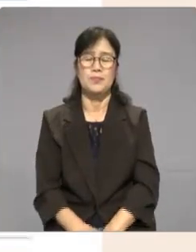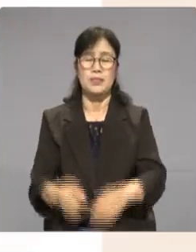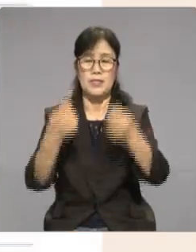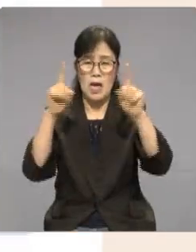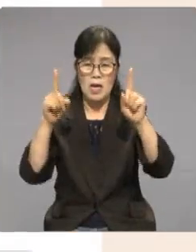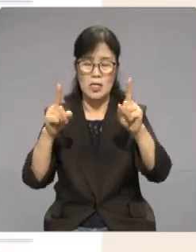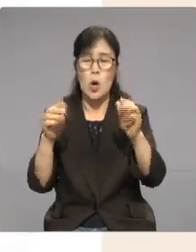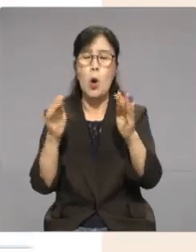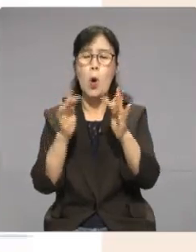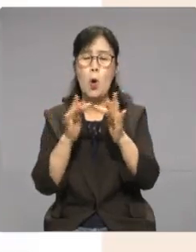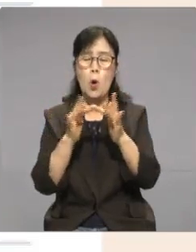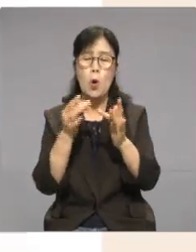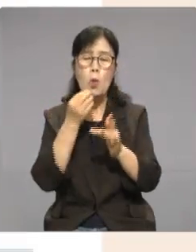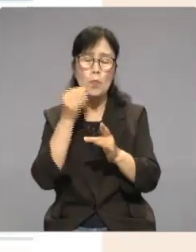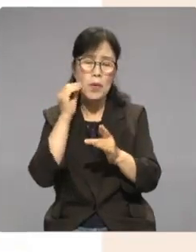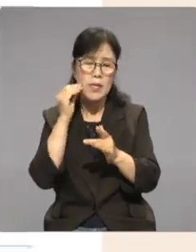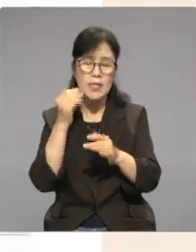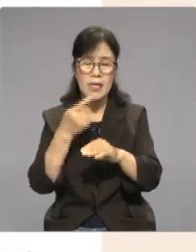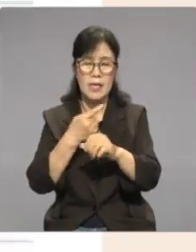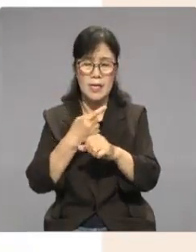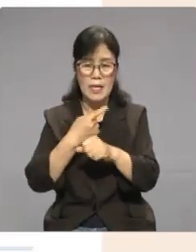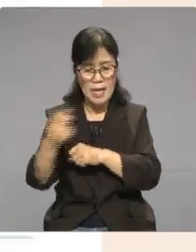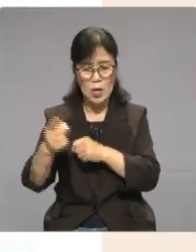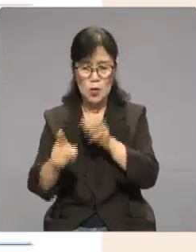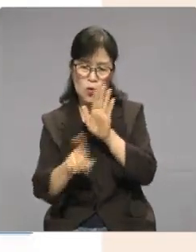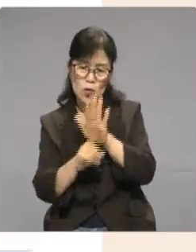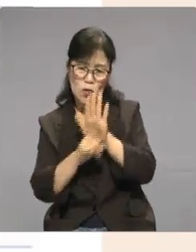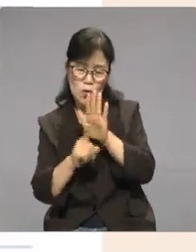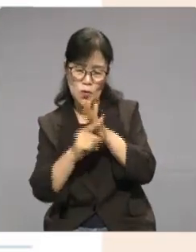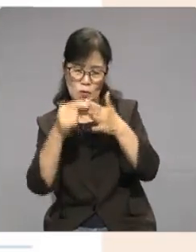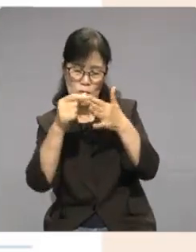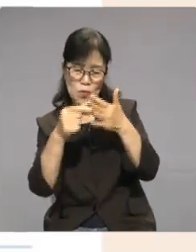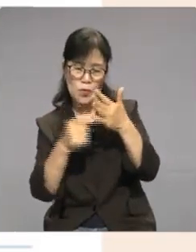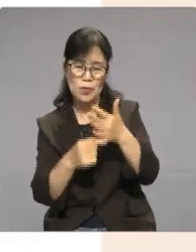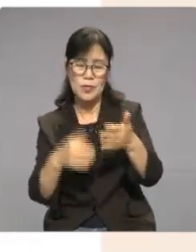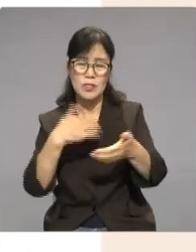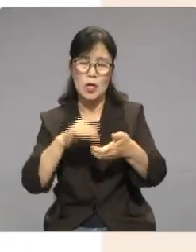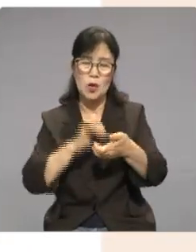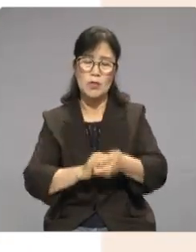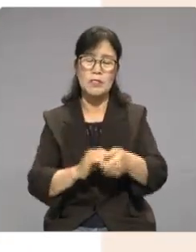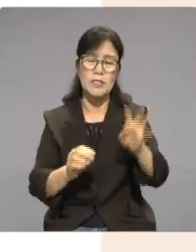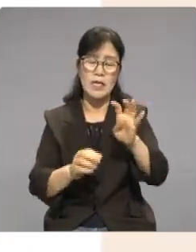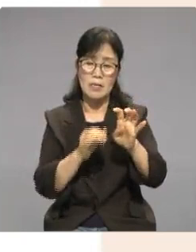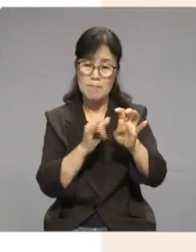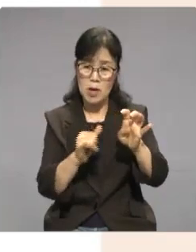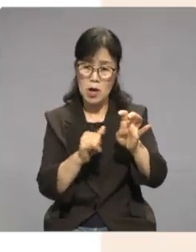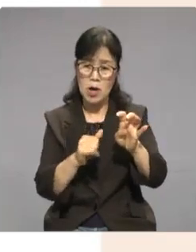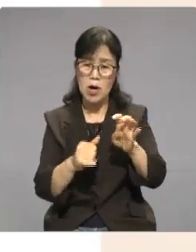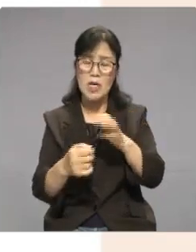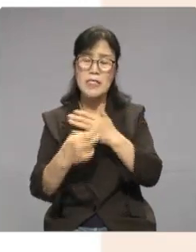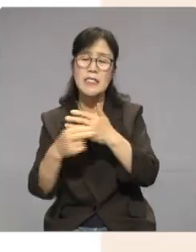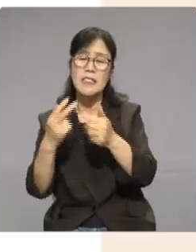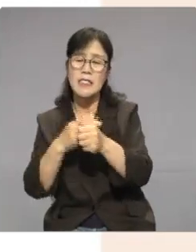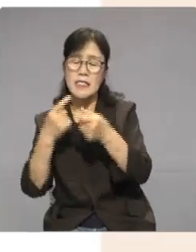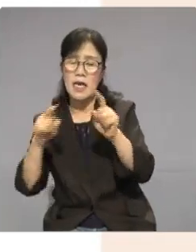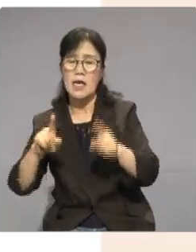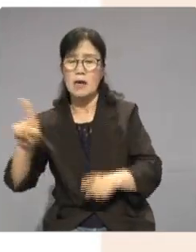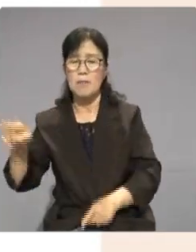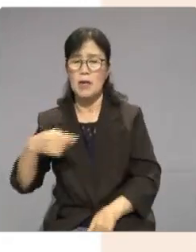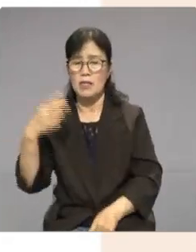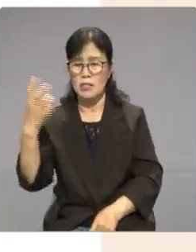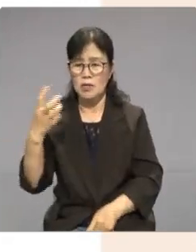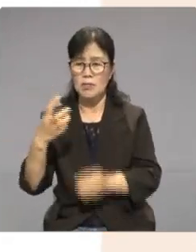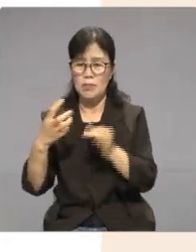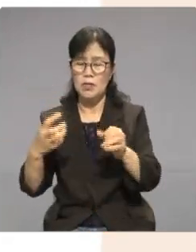가천대학교가 홈페이지에 올린 내년도 수시 모집 요강입니다. 정원 40명이던 미니의대가 정원